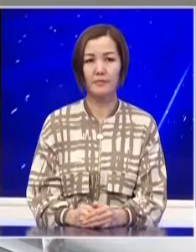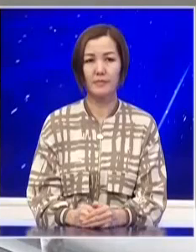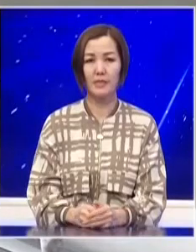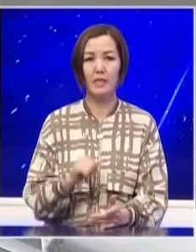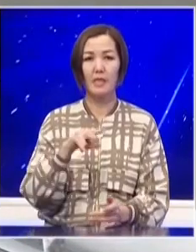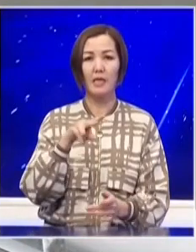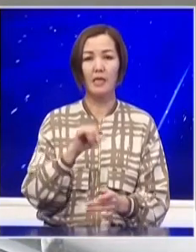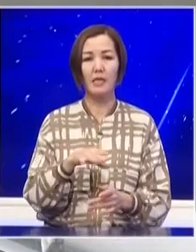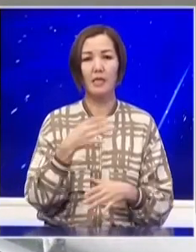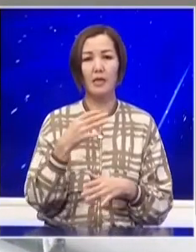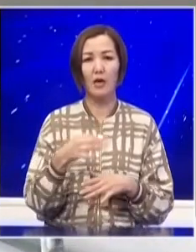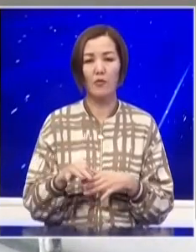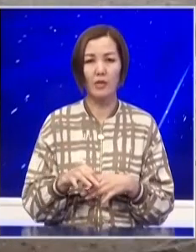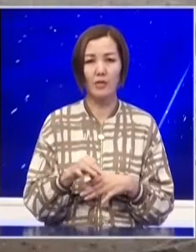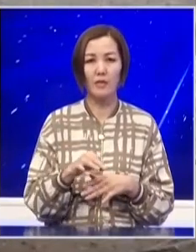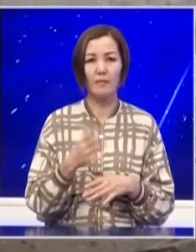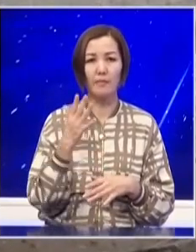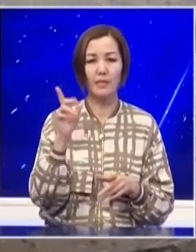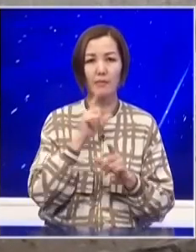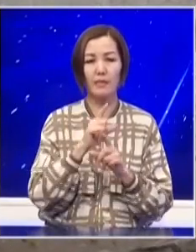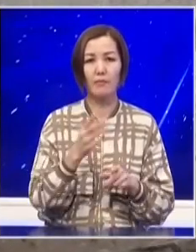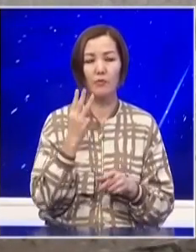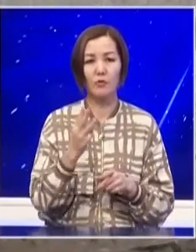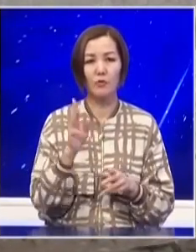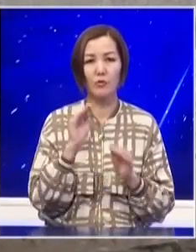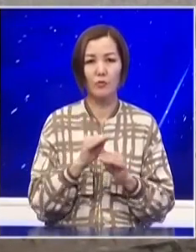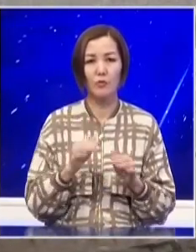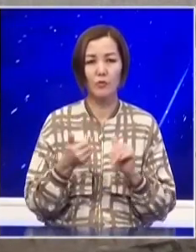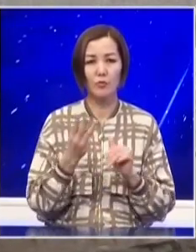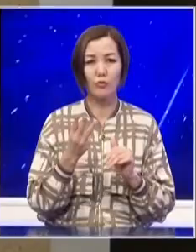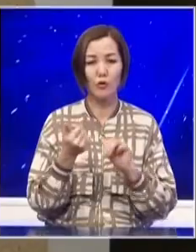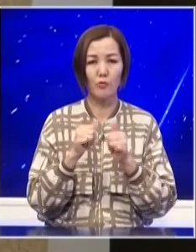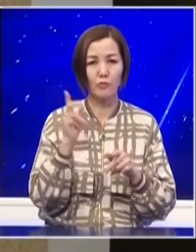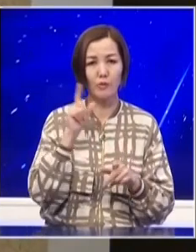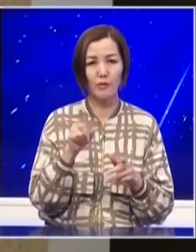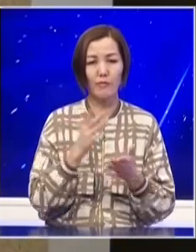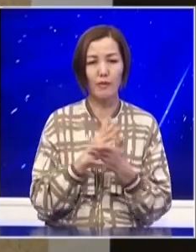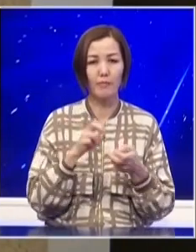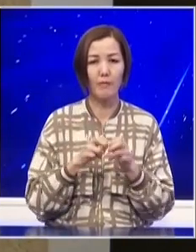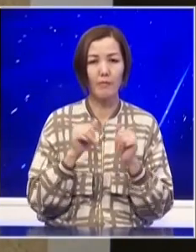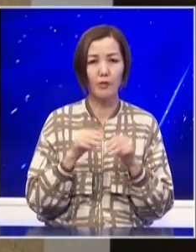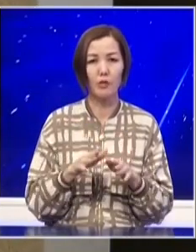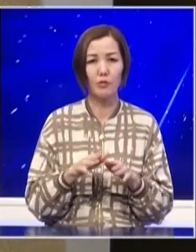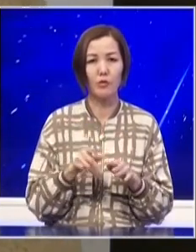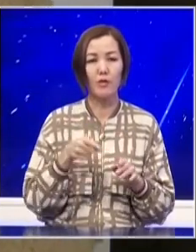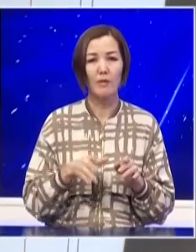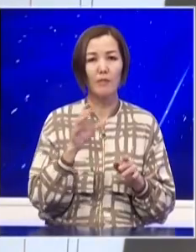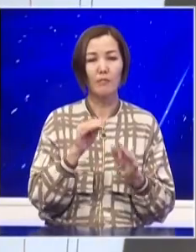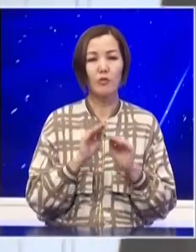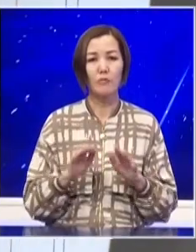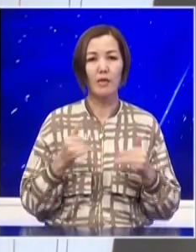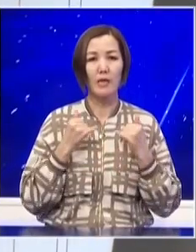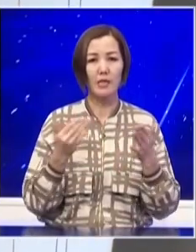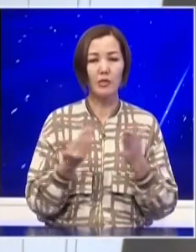Іле ауданы Боралдай кентіндегі 5 мектептің үшеуінде оқушылар үш ауысымда білім алады. Бұл мәселені шешу үшін өткен жылы кентте 1500 балаға арналған